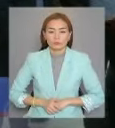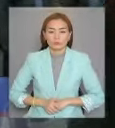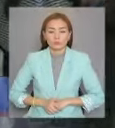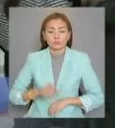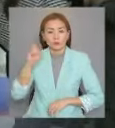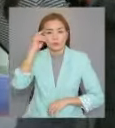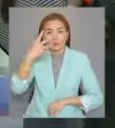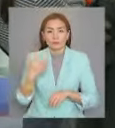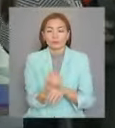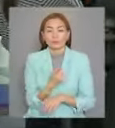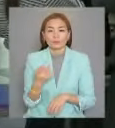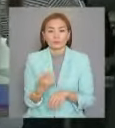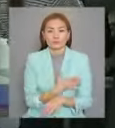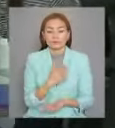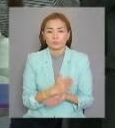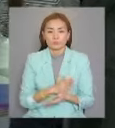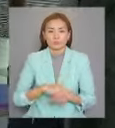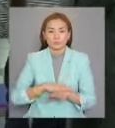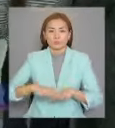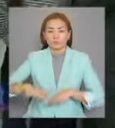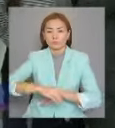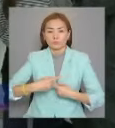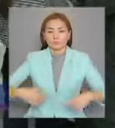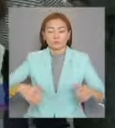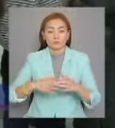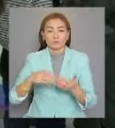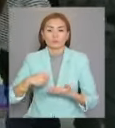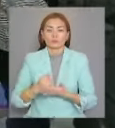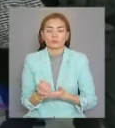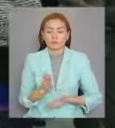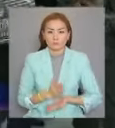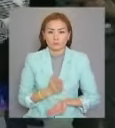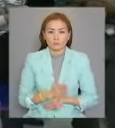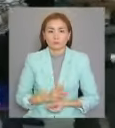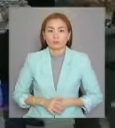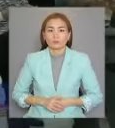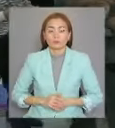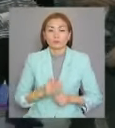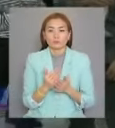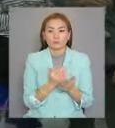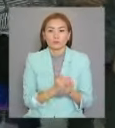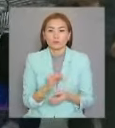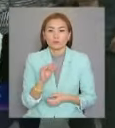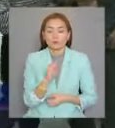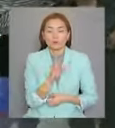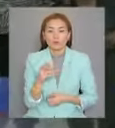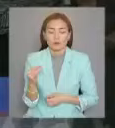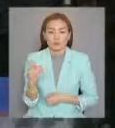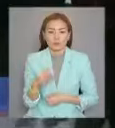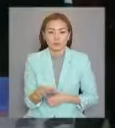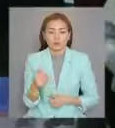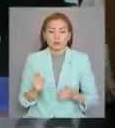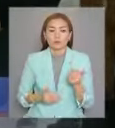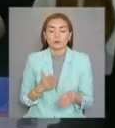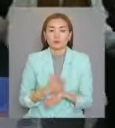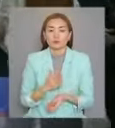медалі. Астанада UFC халықаралық күрес түрлер қауымдасын бекітілген ережесі мен бекітілген UFC күрес түрлеріне бір жерде өтті. Қазақстан